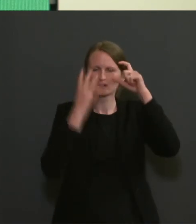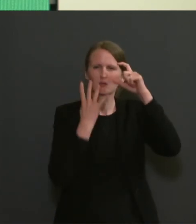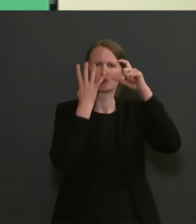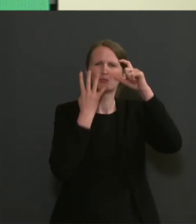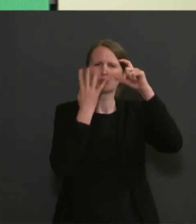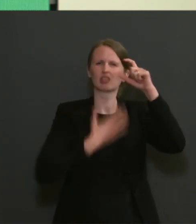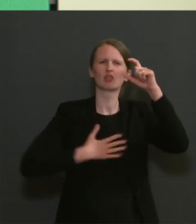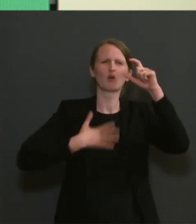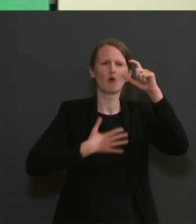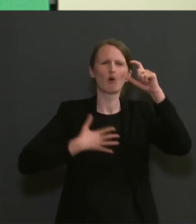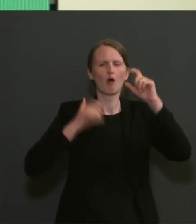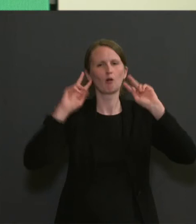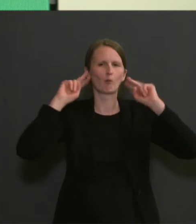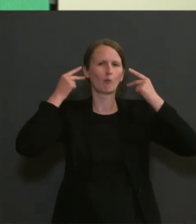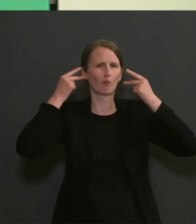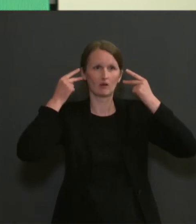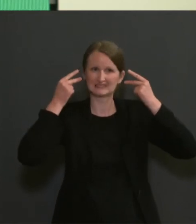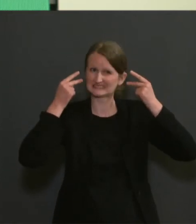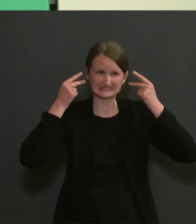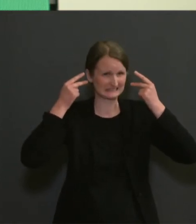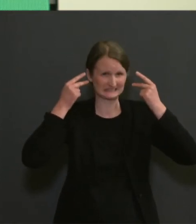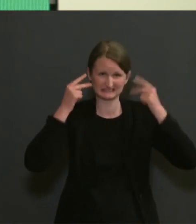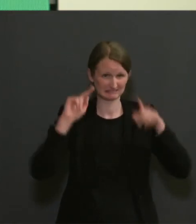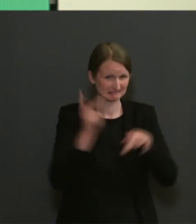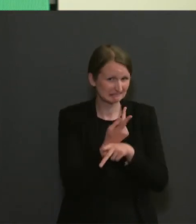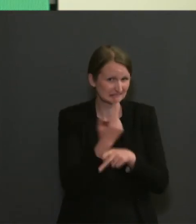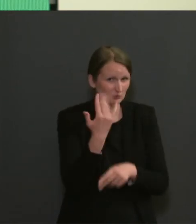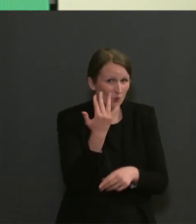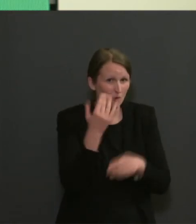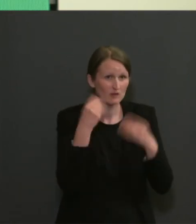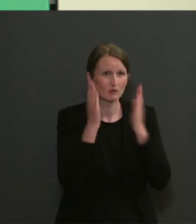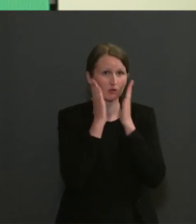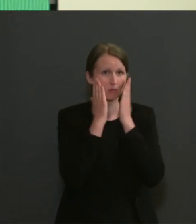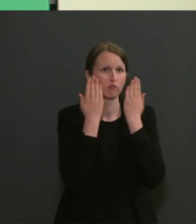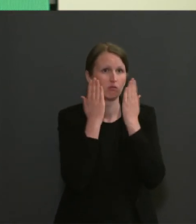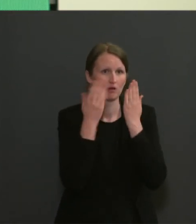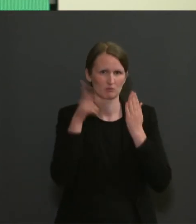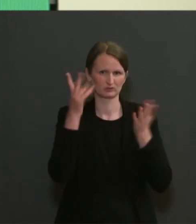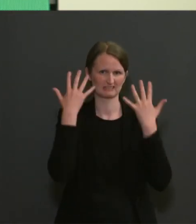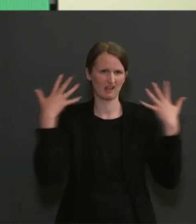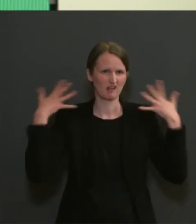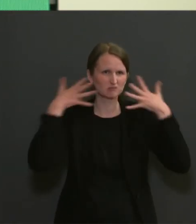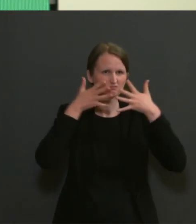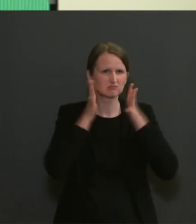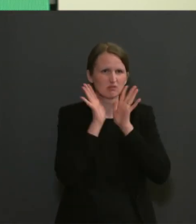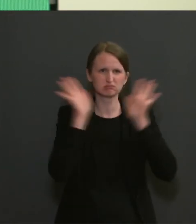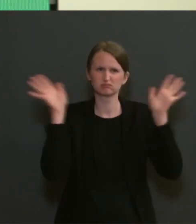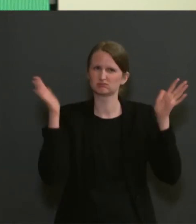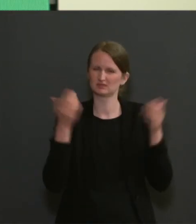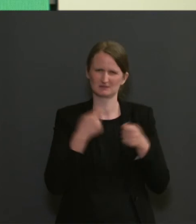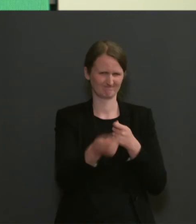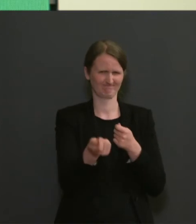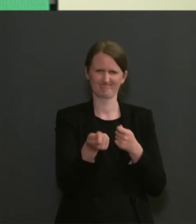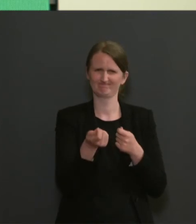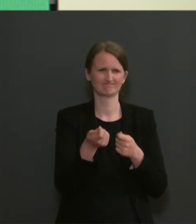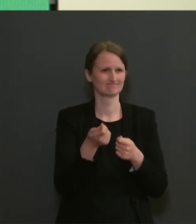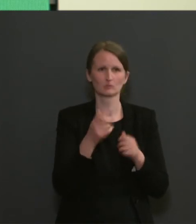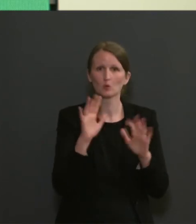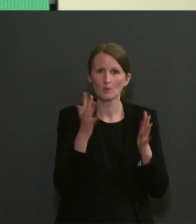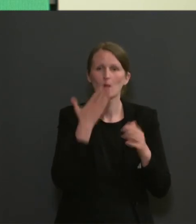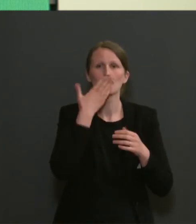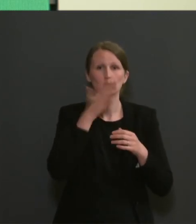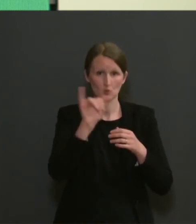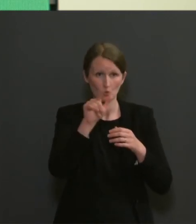sur le côté. Et donc ceci n'est pas une bonne solution. Il vaut mieux essayer de faire un nœud dans vos élastiques de manière à le rapprocher